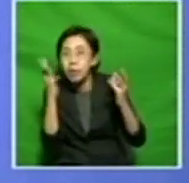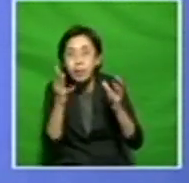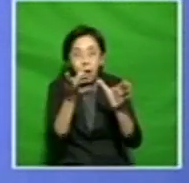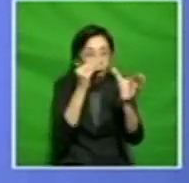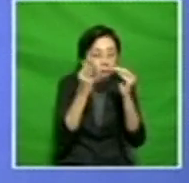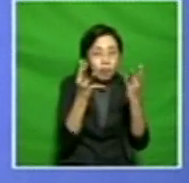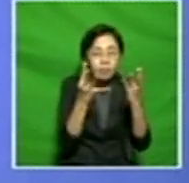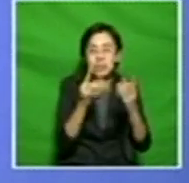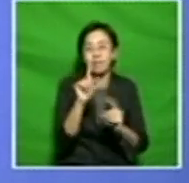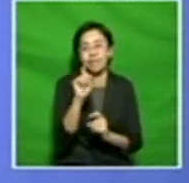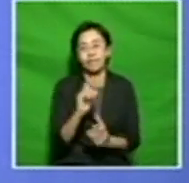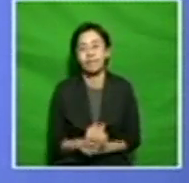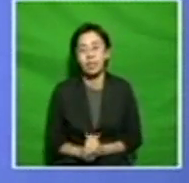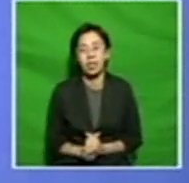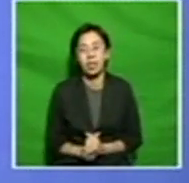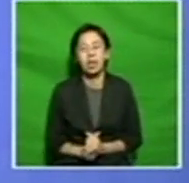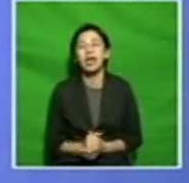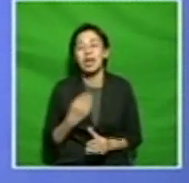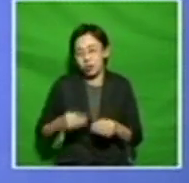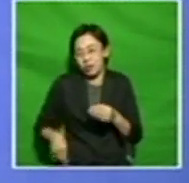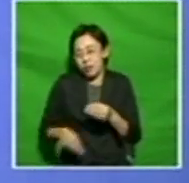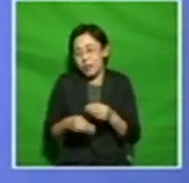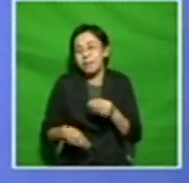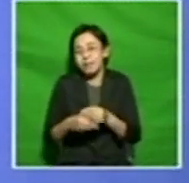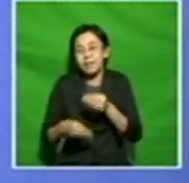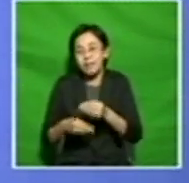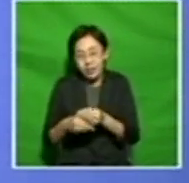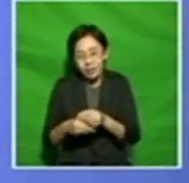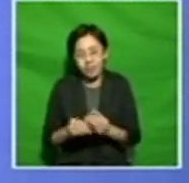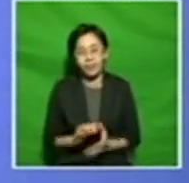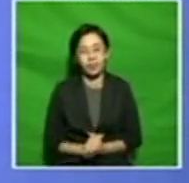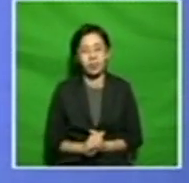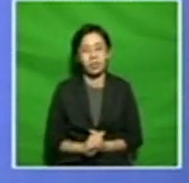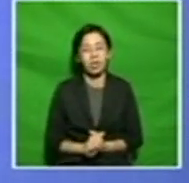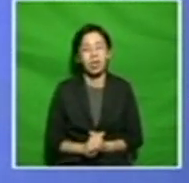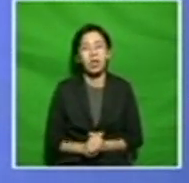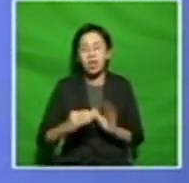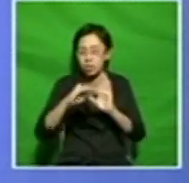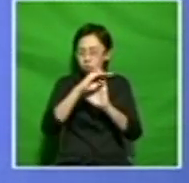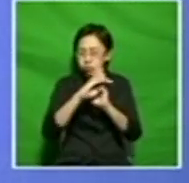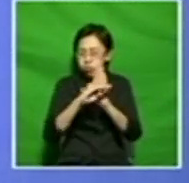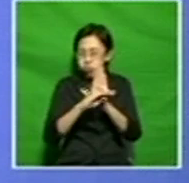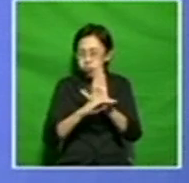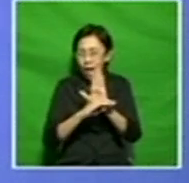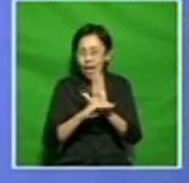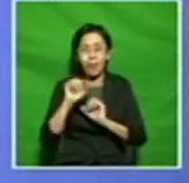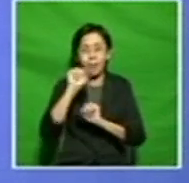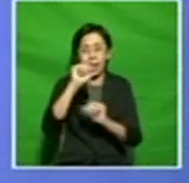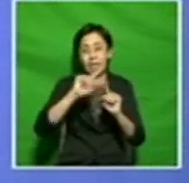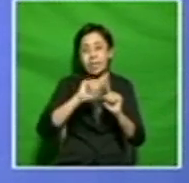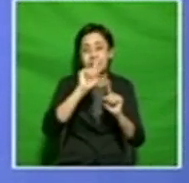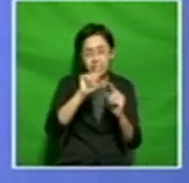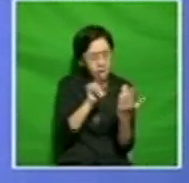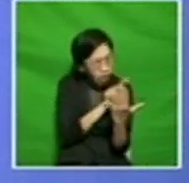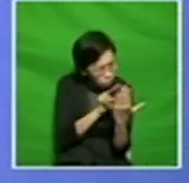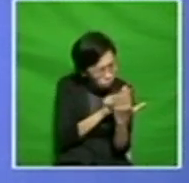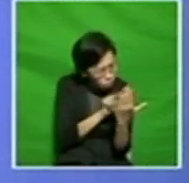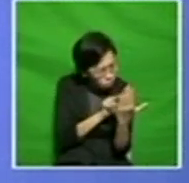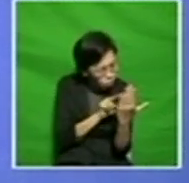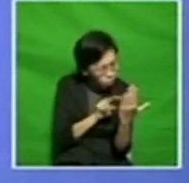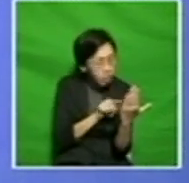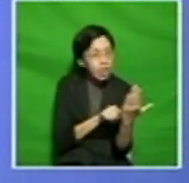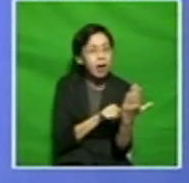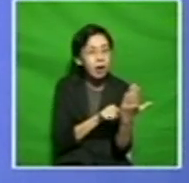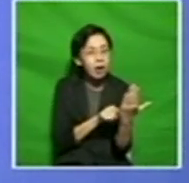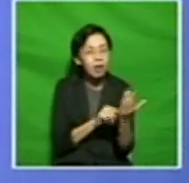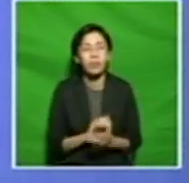านี้แปลว่าข้อยกเว้นเพราะฉะนั้นท่านลองไปอ่านข้อกำหนดฉบับที่หนึ่งเรื่องที่บอกว่า